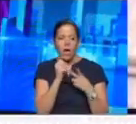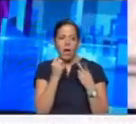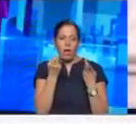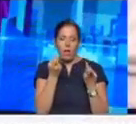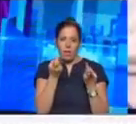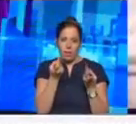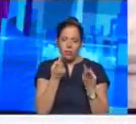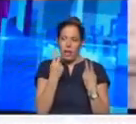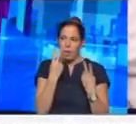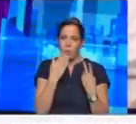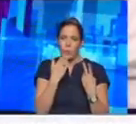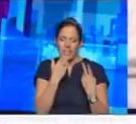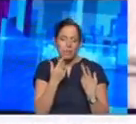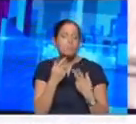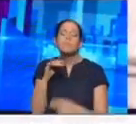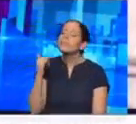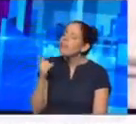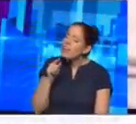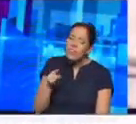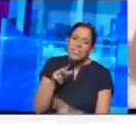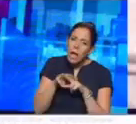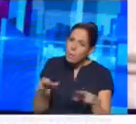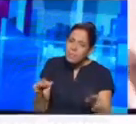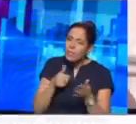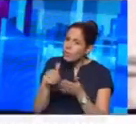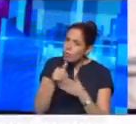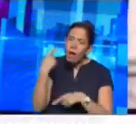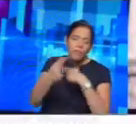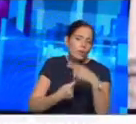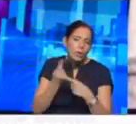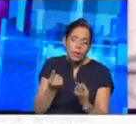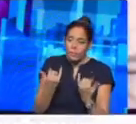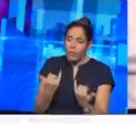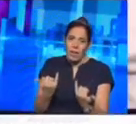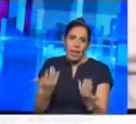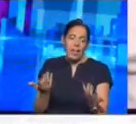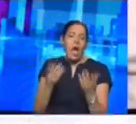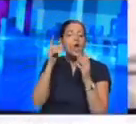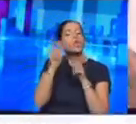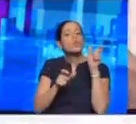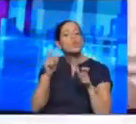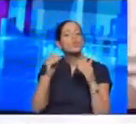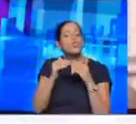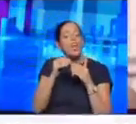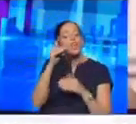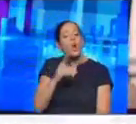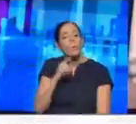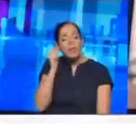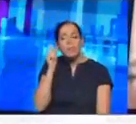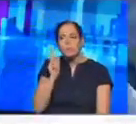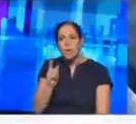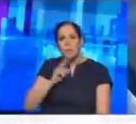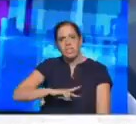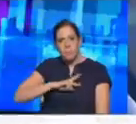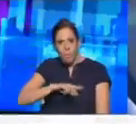וגר, וזכור כי גר היית בארץ מצרים. כן, אבל זה המצב שנמשך לאורך שנים, וכרגע תושבי דרום תל אביב הם אלה שצריכים לשאת בעול של